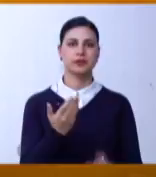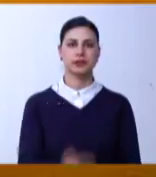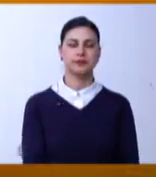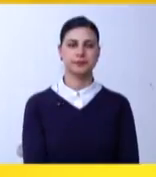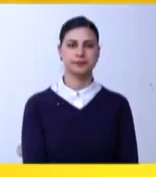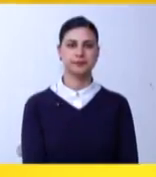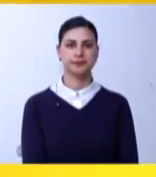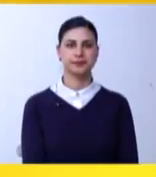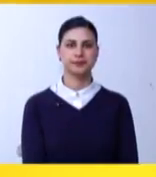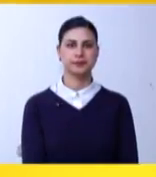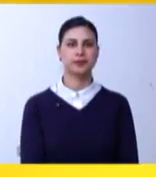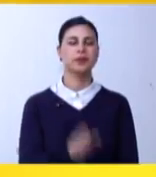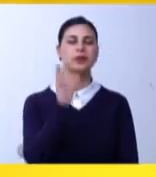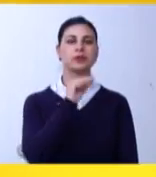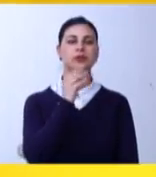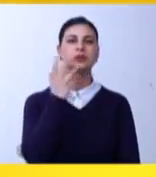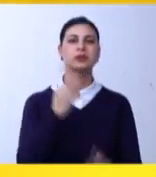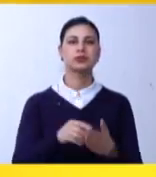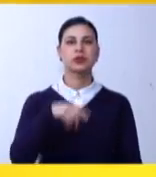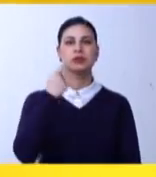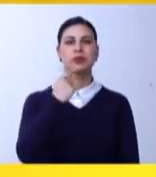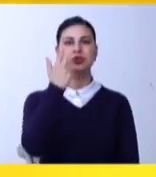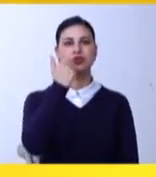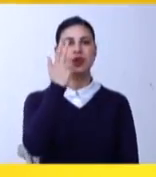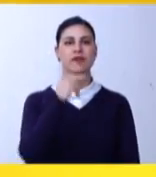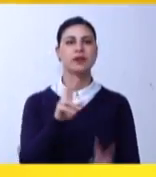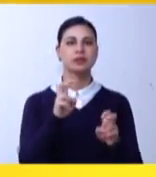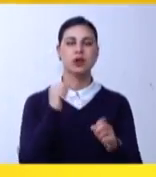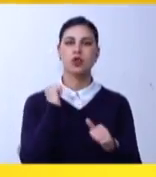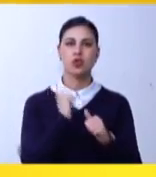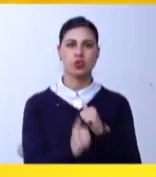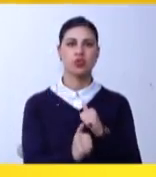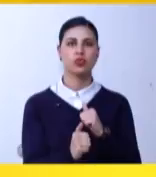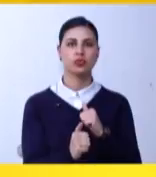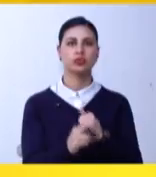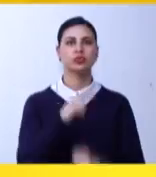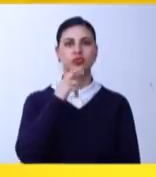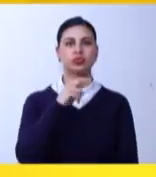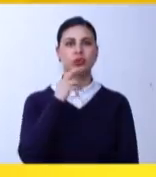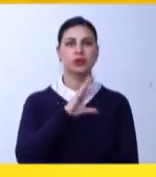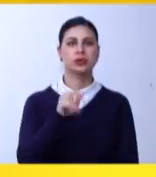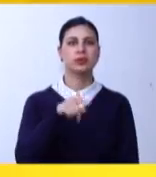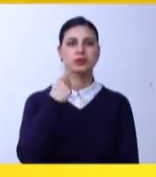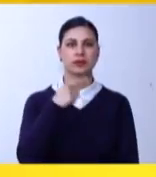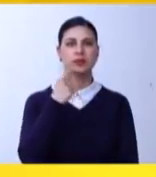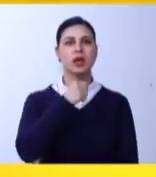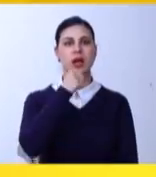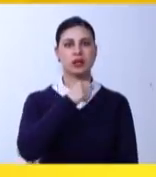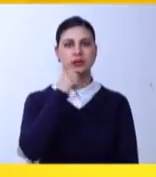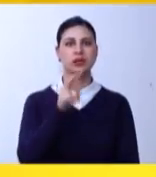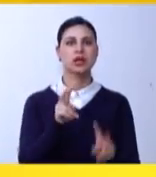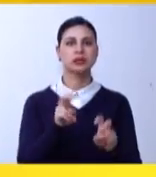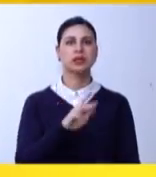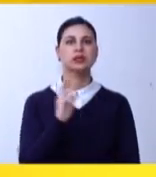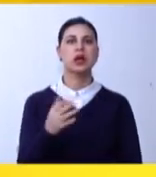როდესაც ჩვენ საუბრობთ ჩვევებზე, ყოველთვის ყურადღებას ვამახვირებთ ასაკზე